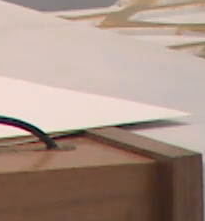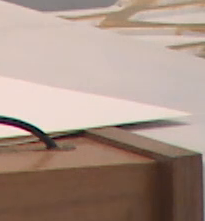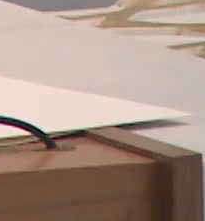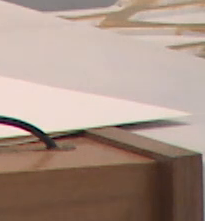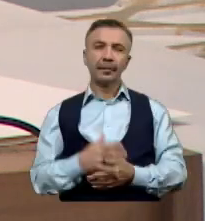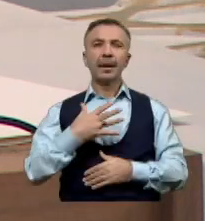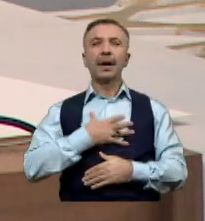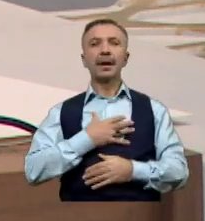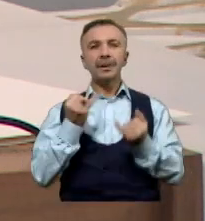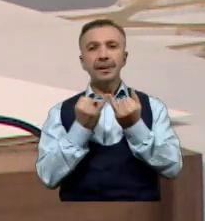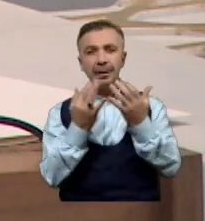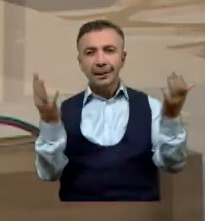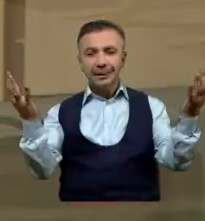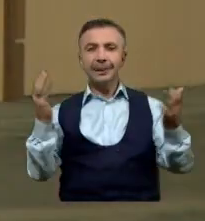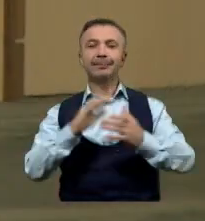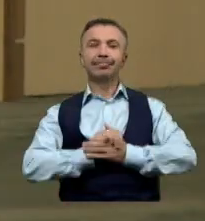Aziz kardeşlerim,